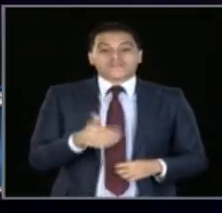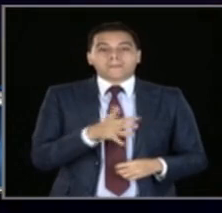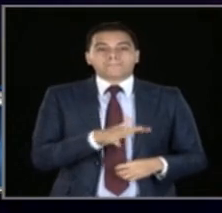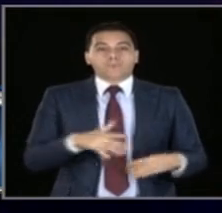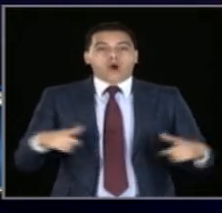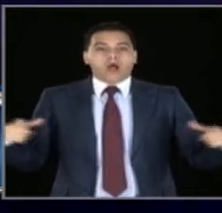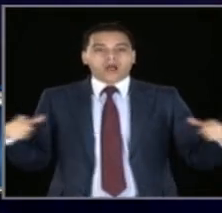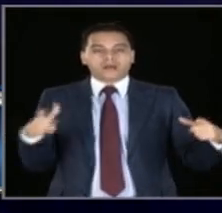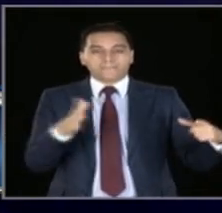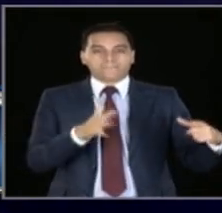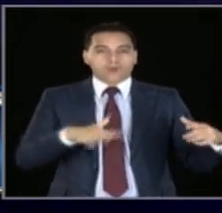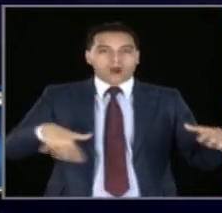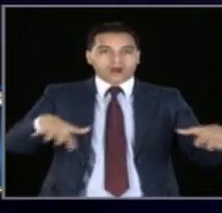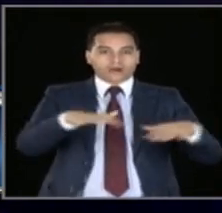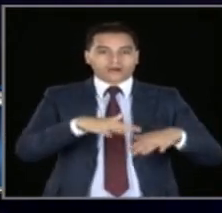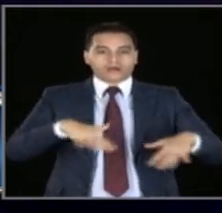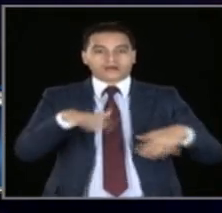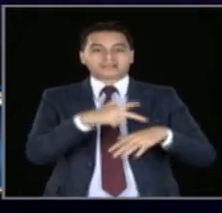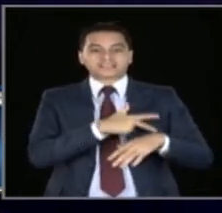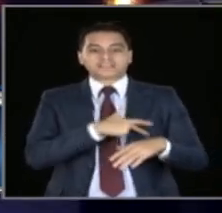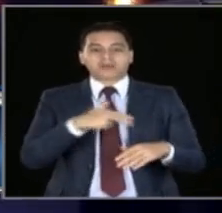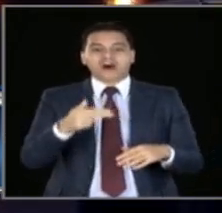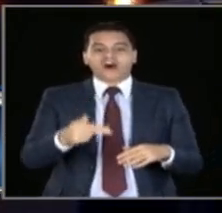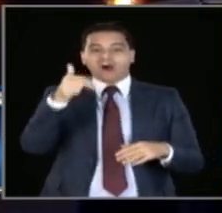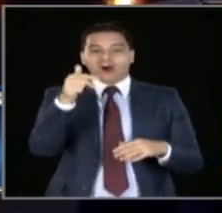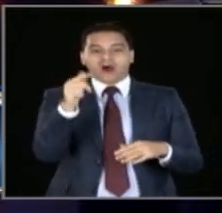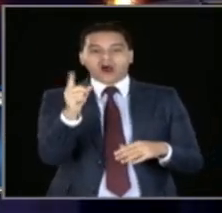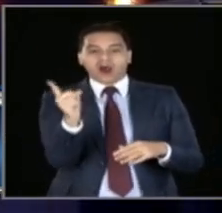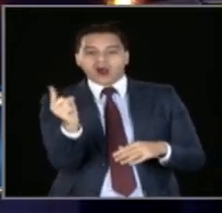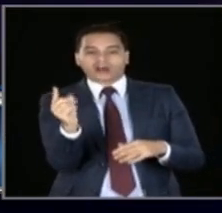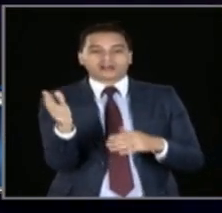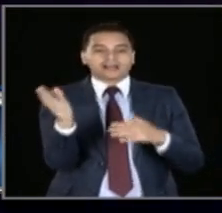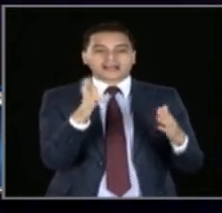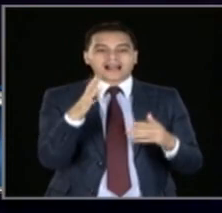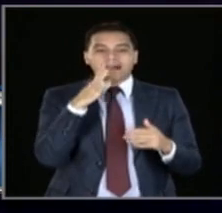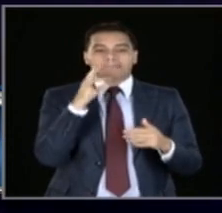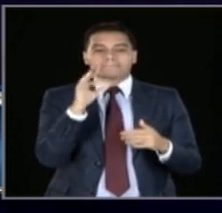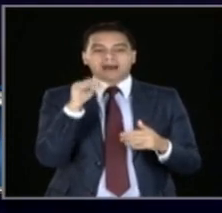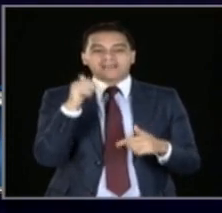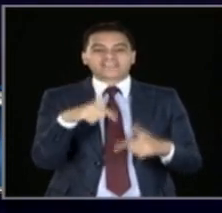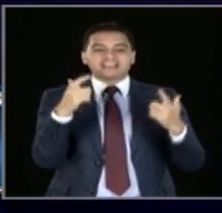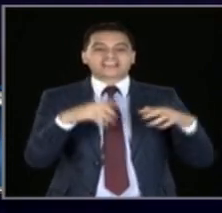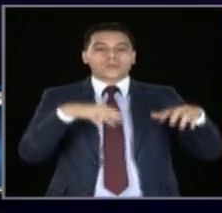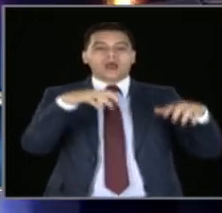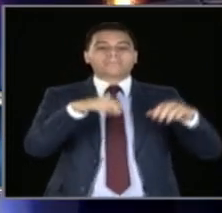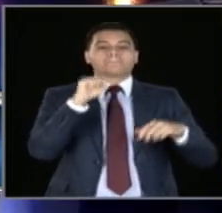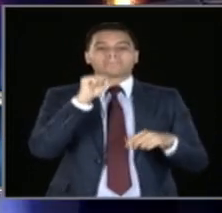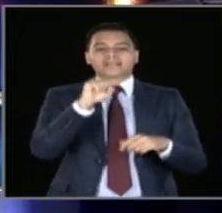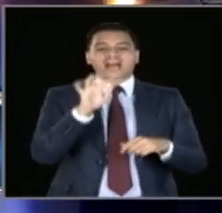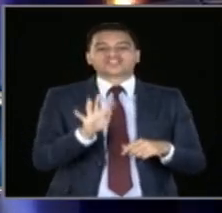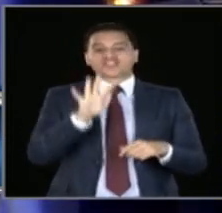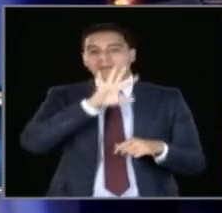جغرافيا تقع بحيره غار الملح باحدى دول شمال افريقيا فما